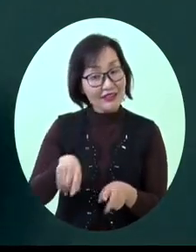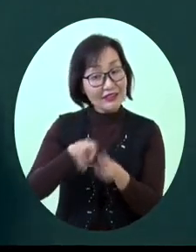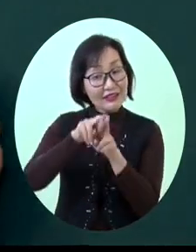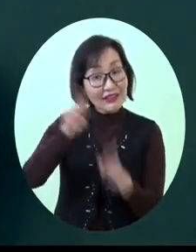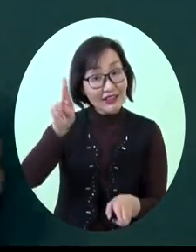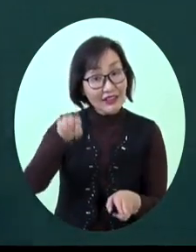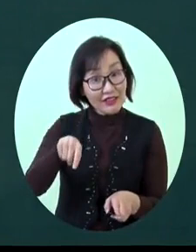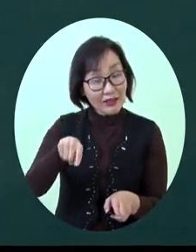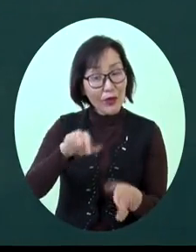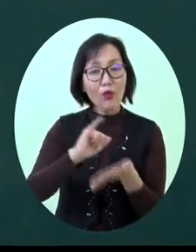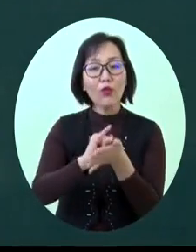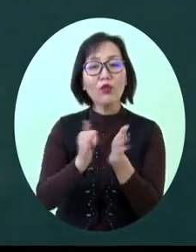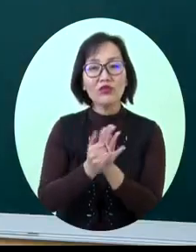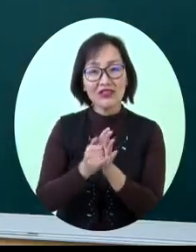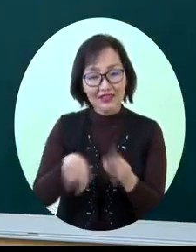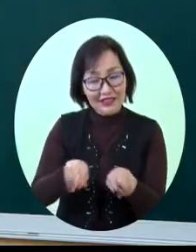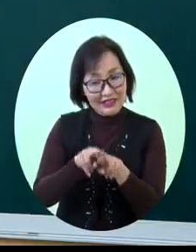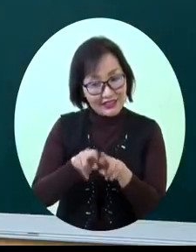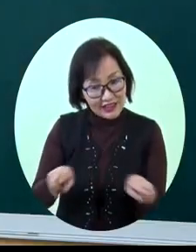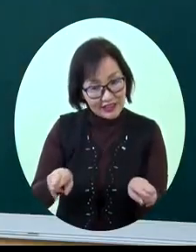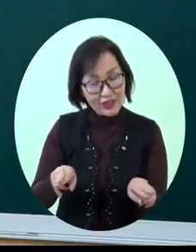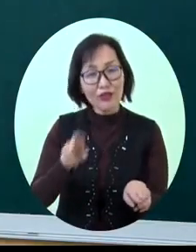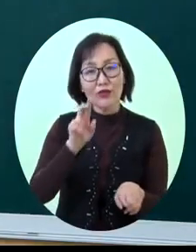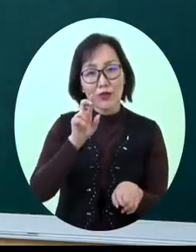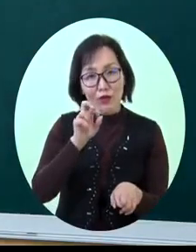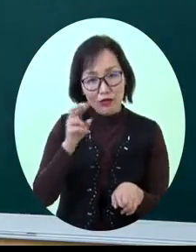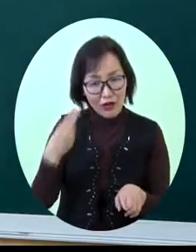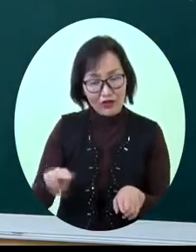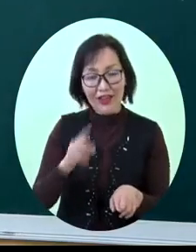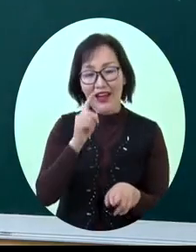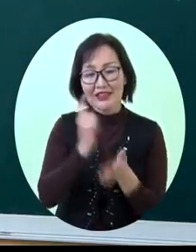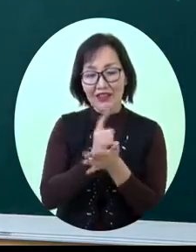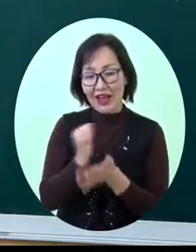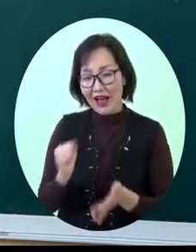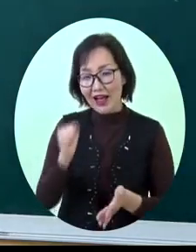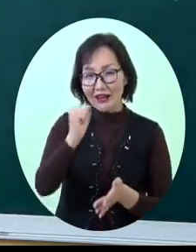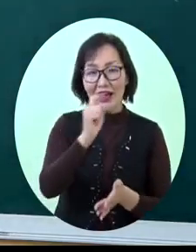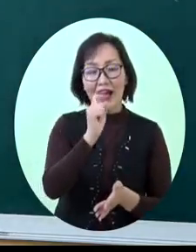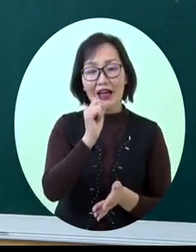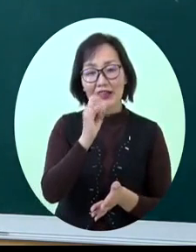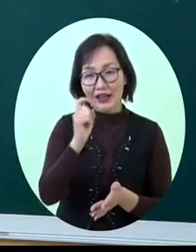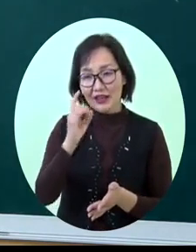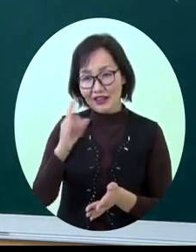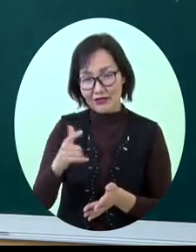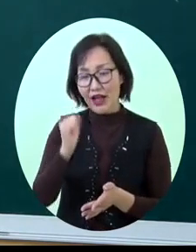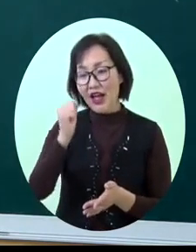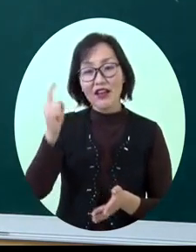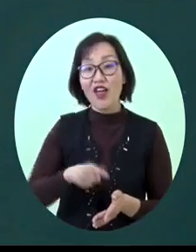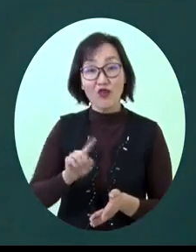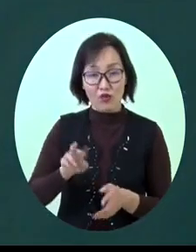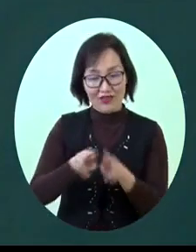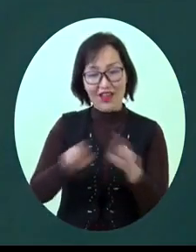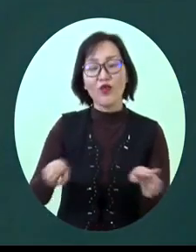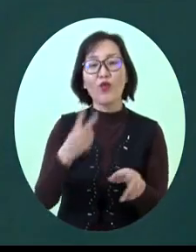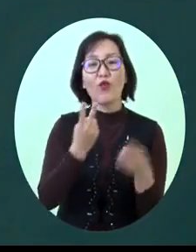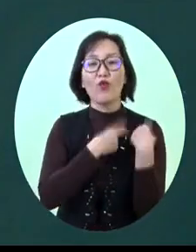нэр үгээс ялгаж бичиж байгаа. Ялгах үүрэгтэй балархаа хэвшиг байна. Тийм учраас харахыг гэж бичгэд гээгдэг үйтсэн байна.